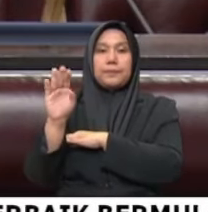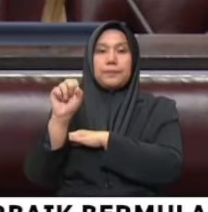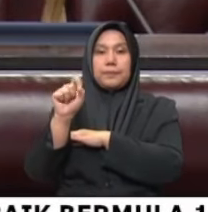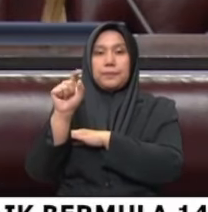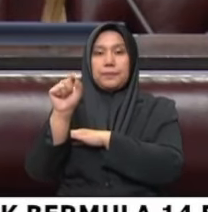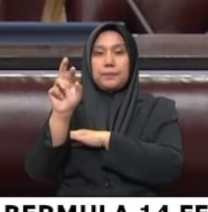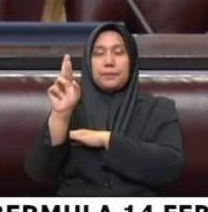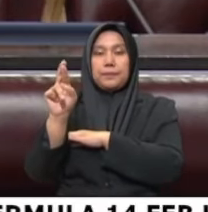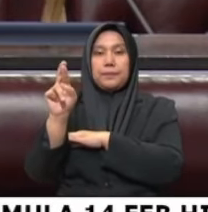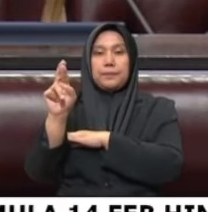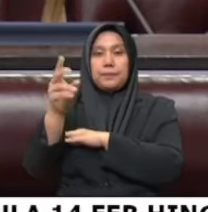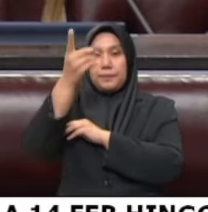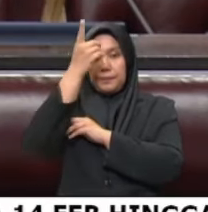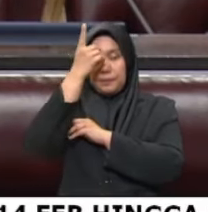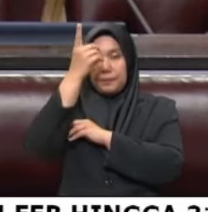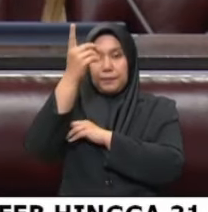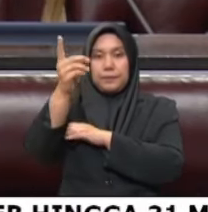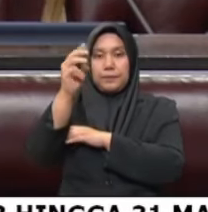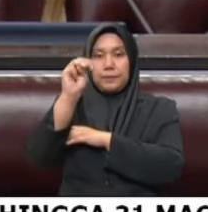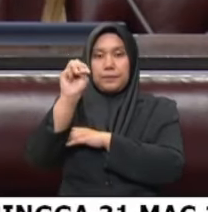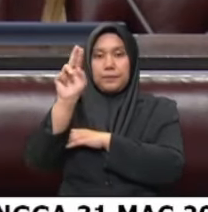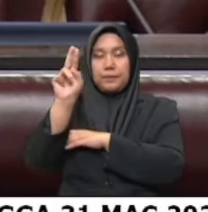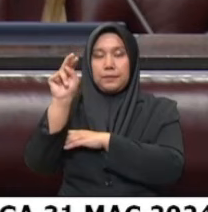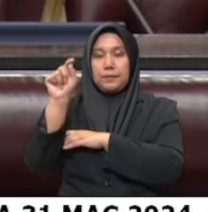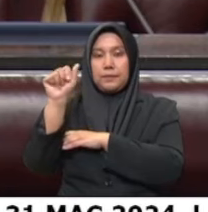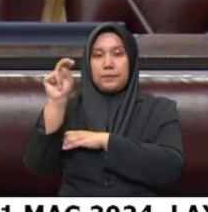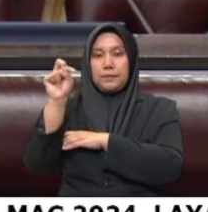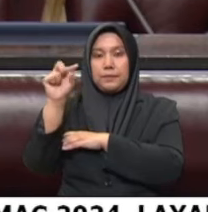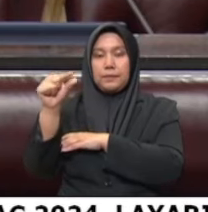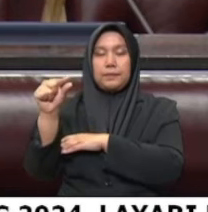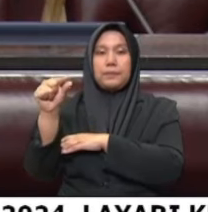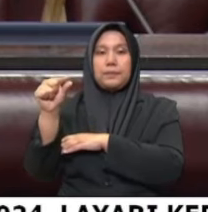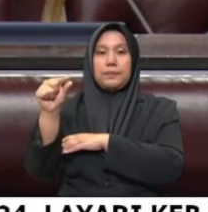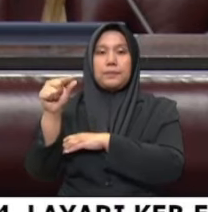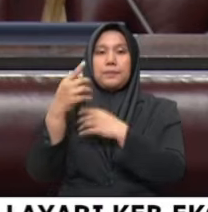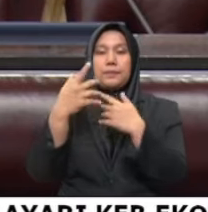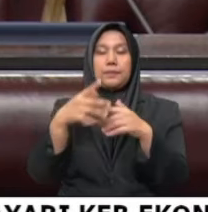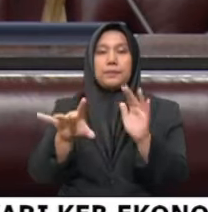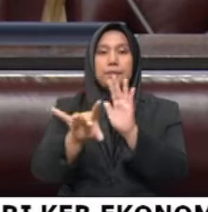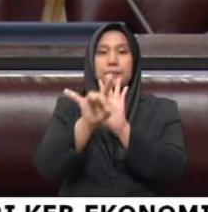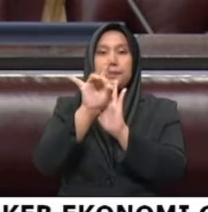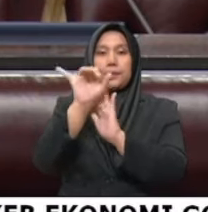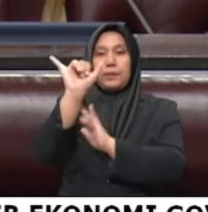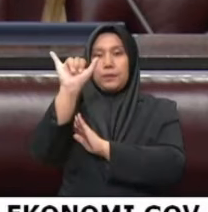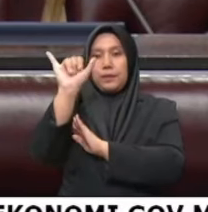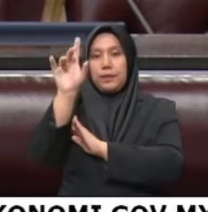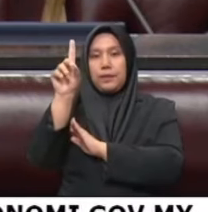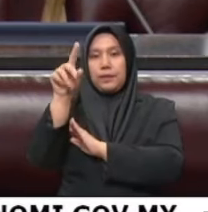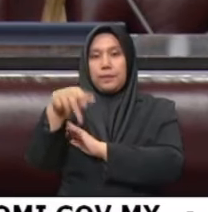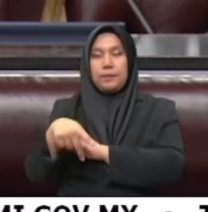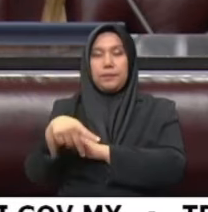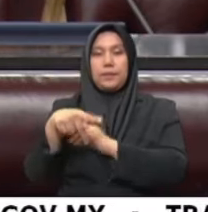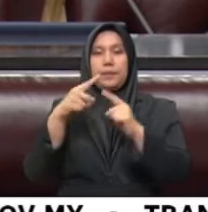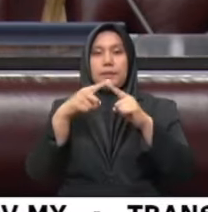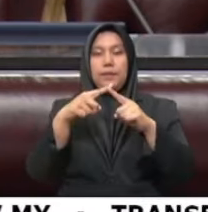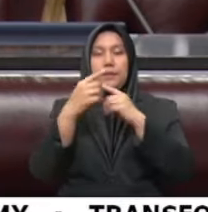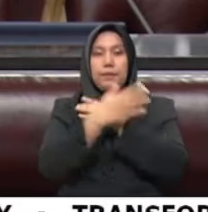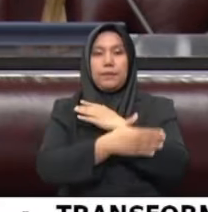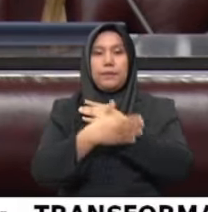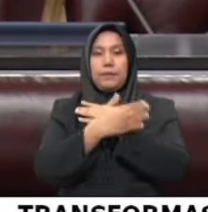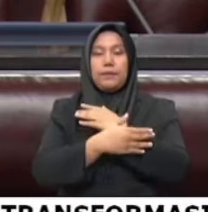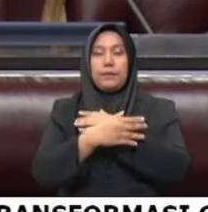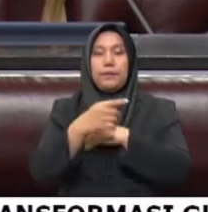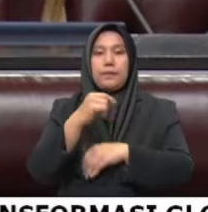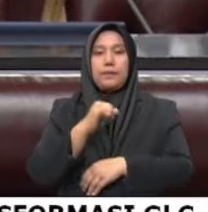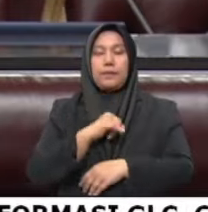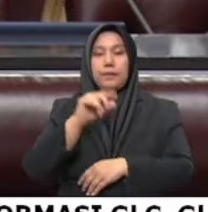Senator Datuk Mutang Tagal yang telah dilantik sebagai Yang di-Pertua Dewan Negara. Saya bagi pihak Kementerian Pendidikan